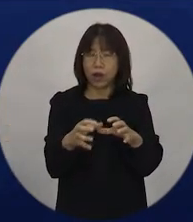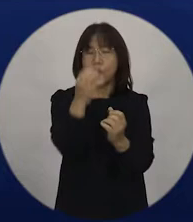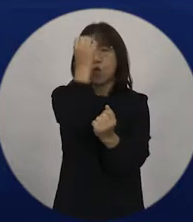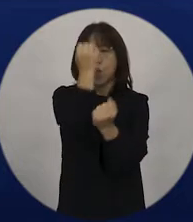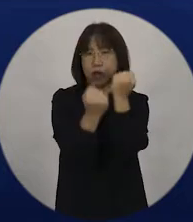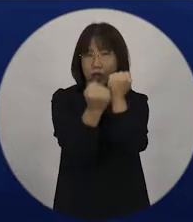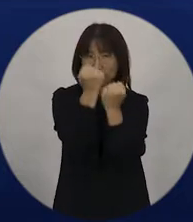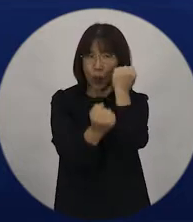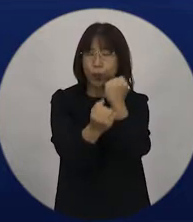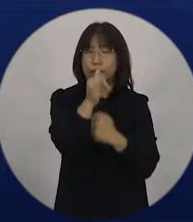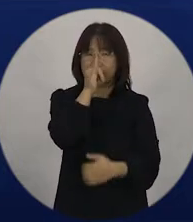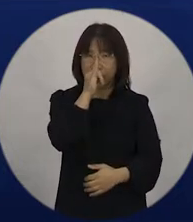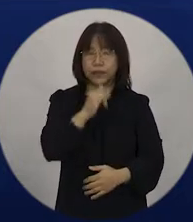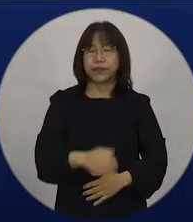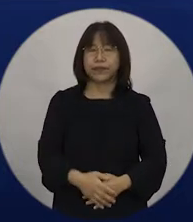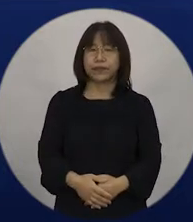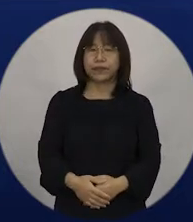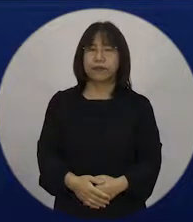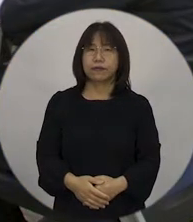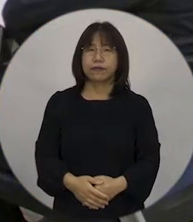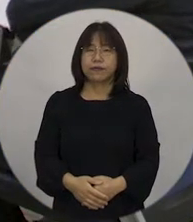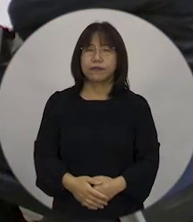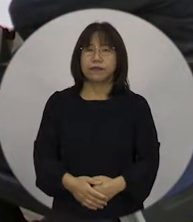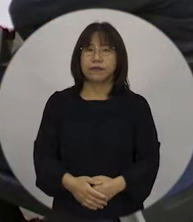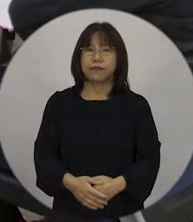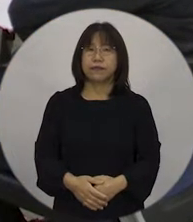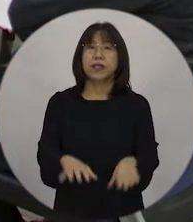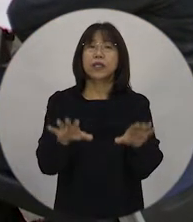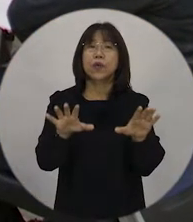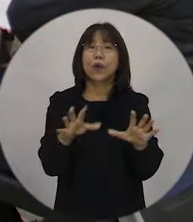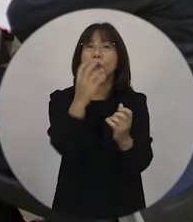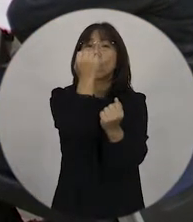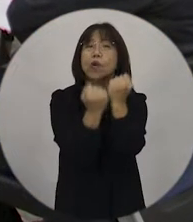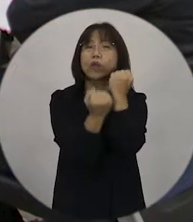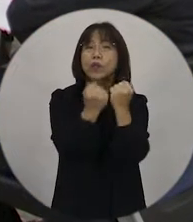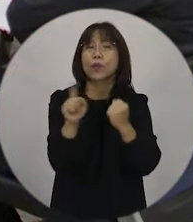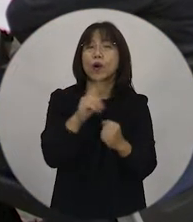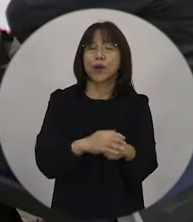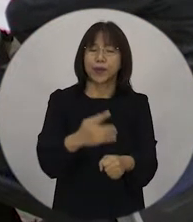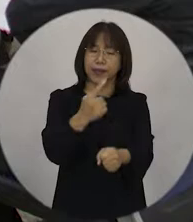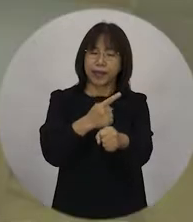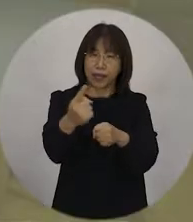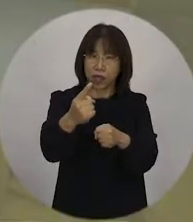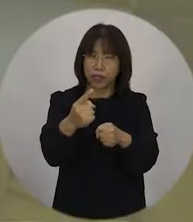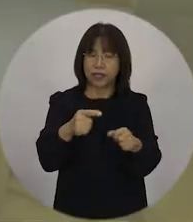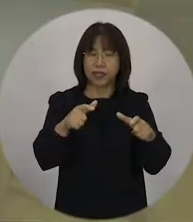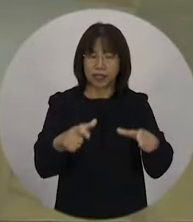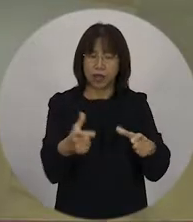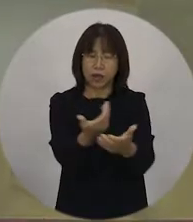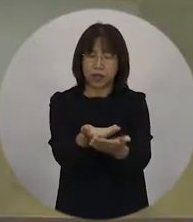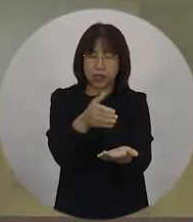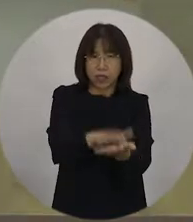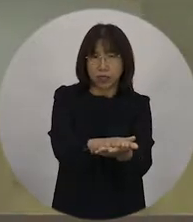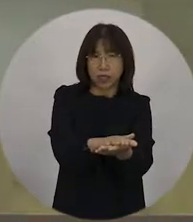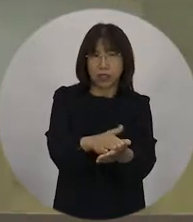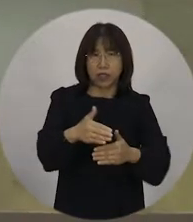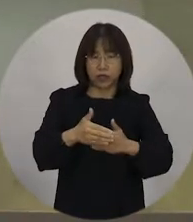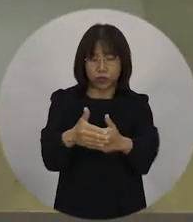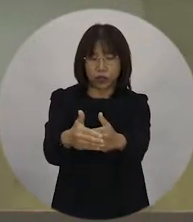워크숍이 온라인으로 진행됐습니다. 이번 워크숍은 내년도 지역사회 혁신 계획을 원활하게 추진하기